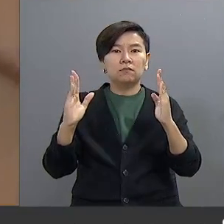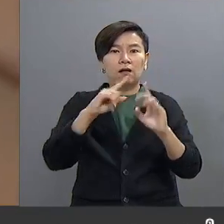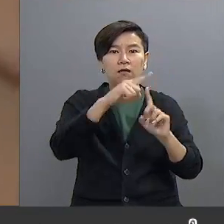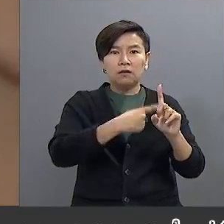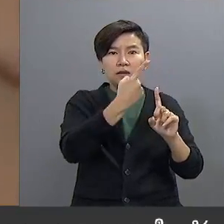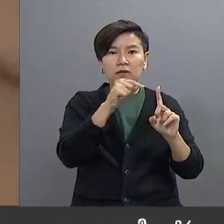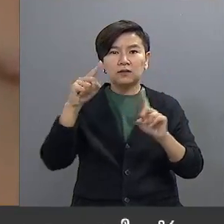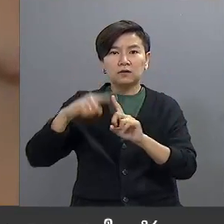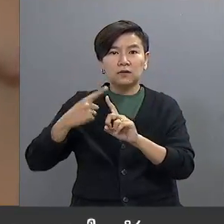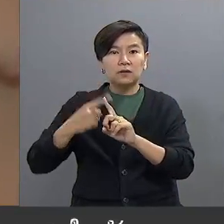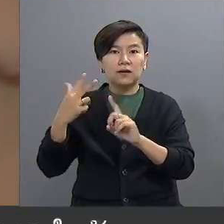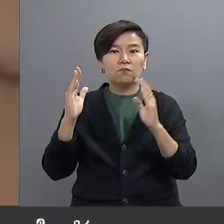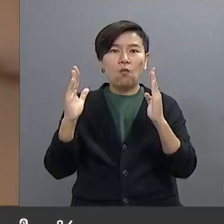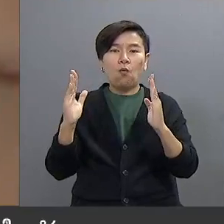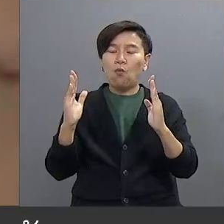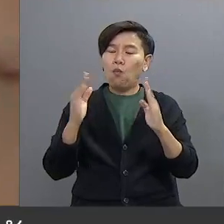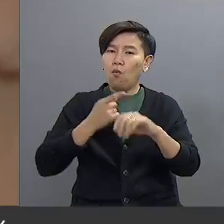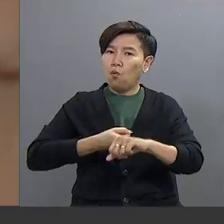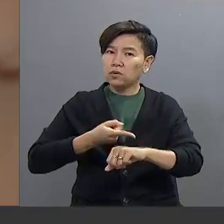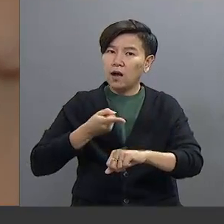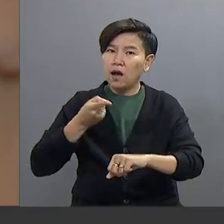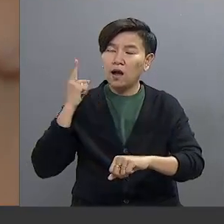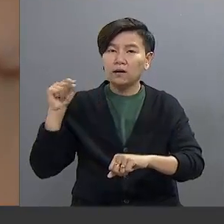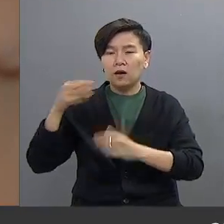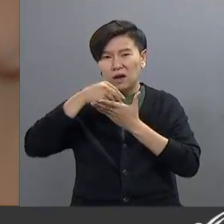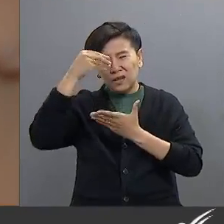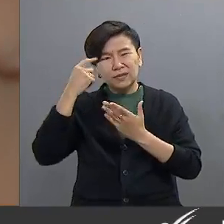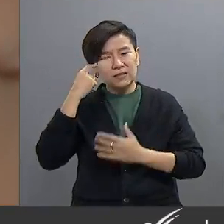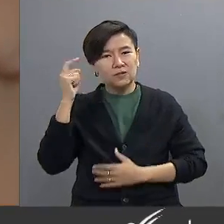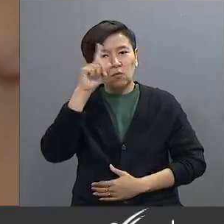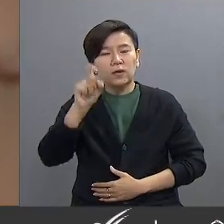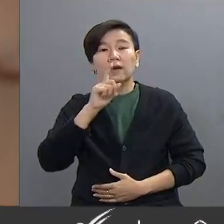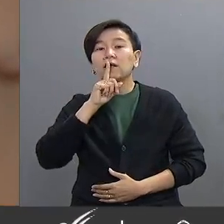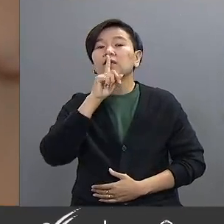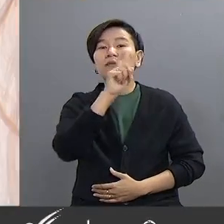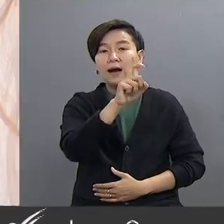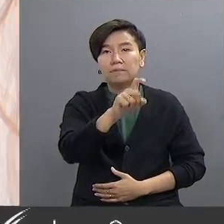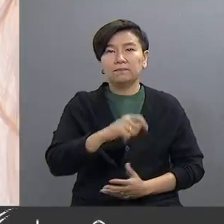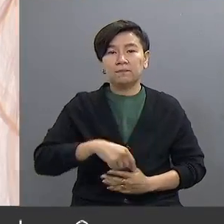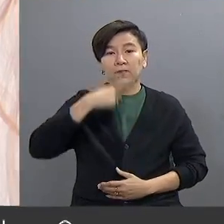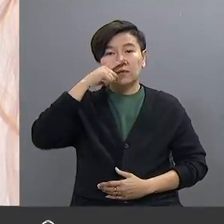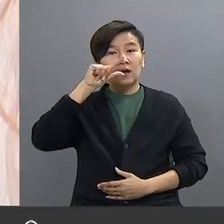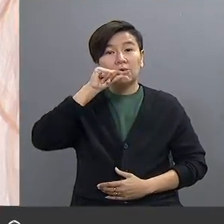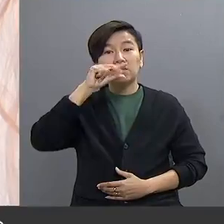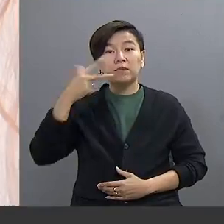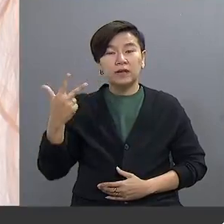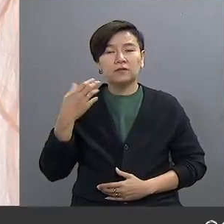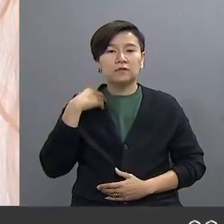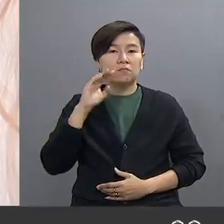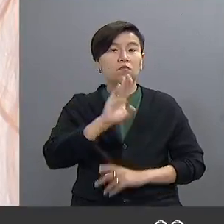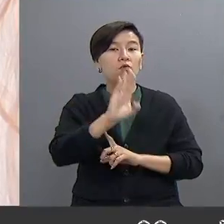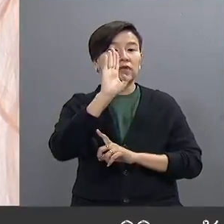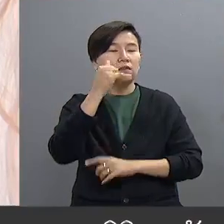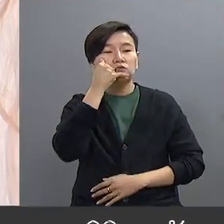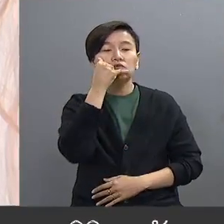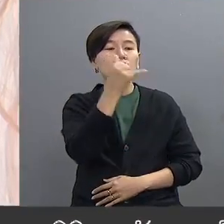คะทำไมนานจังเนาะนักศึกษาก็ถามทีมข่าวก็ติดต่อไปยังบริษัทเอเจนซี่ตามเบอร์ที่ประกาศไว้นี่แหละค่ะ